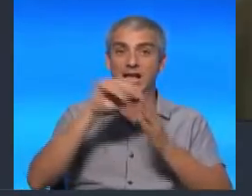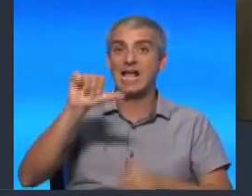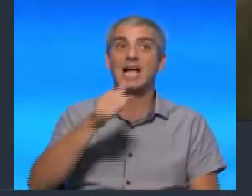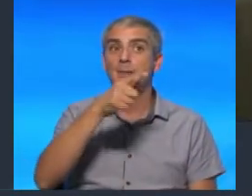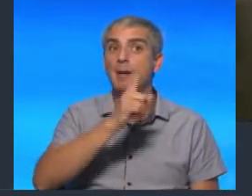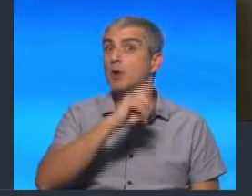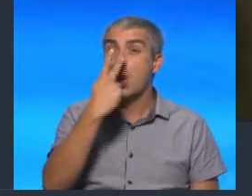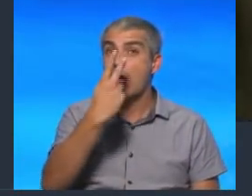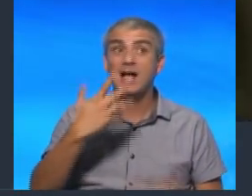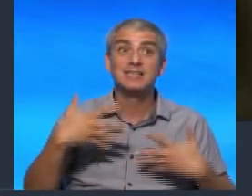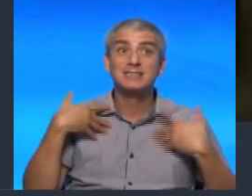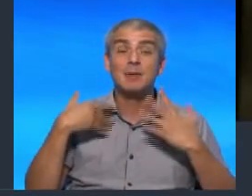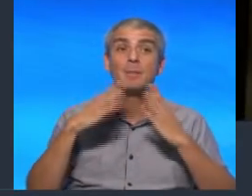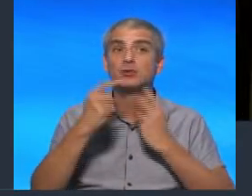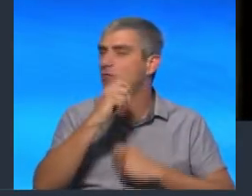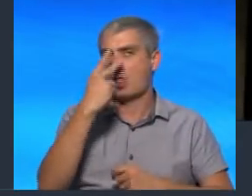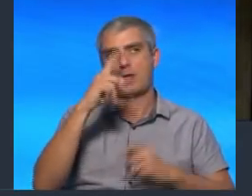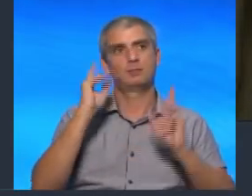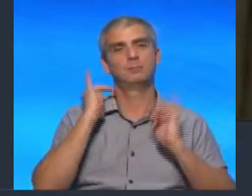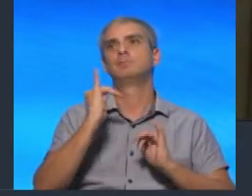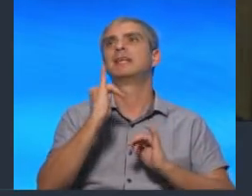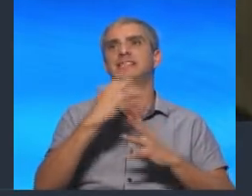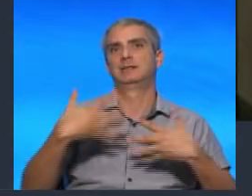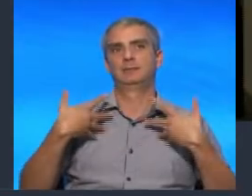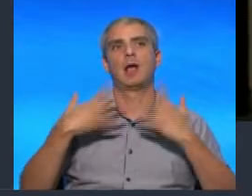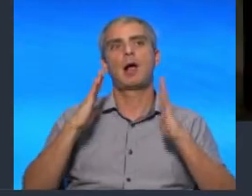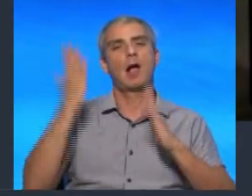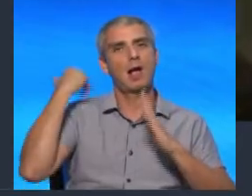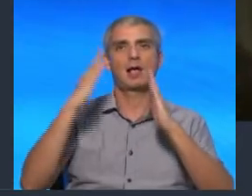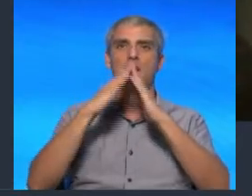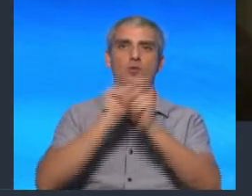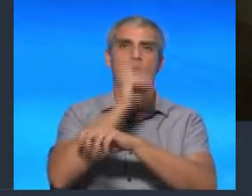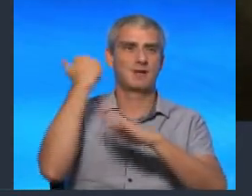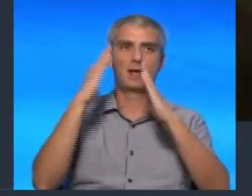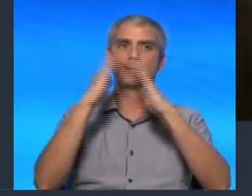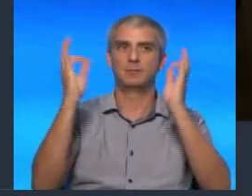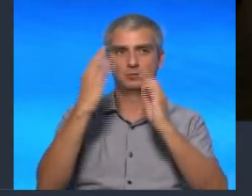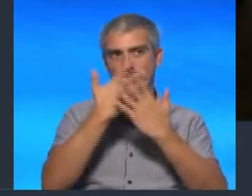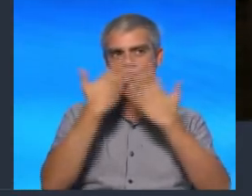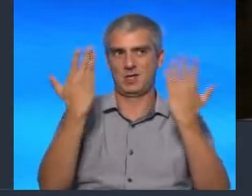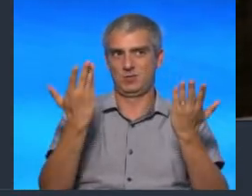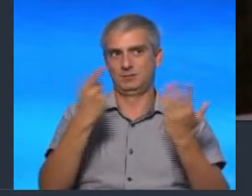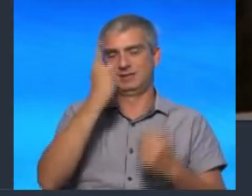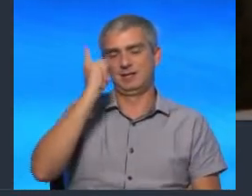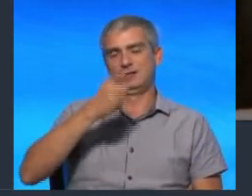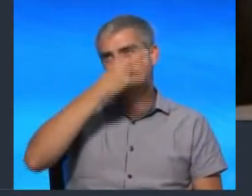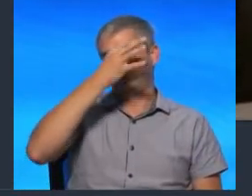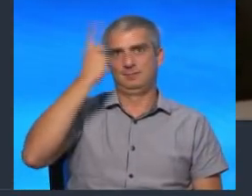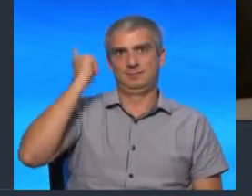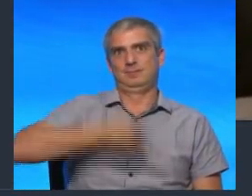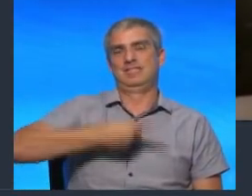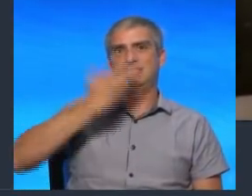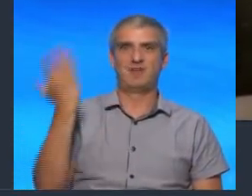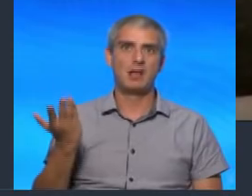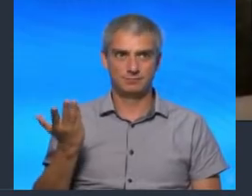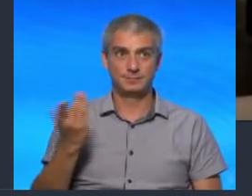ראה שמחת בית השואבה לא ראה שמחה מימיו, כך היה בבית המקדש, אז ברור לגמרי שמדובר במצווה,